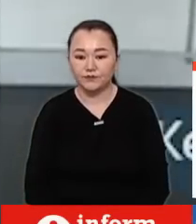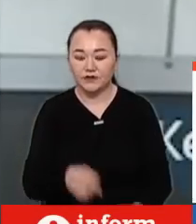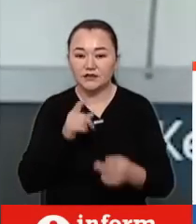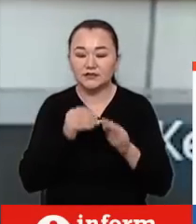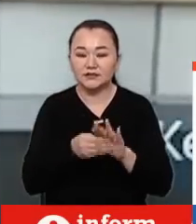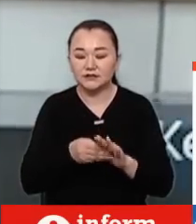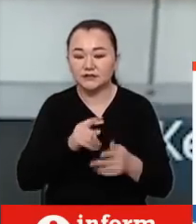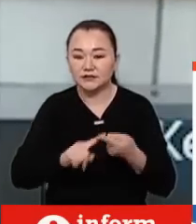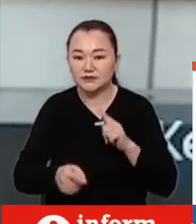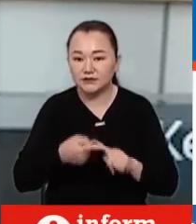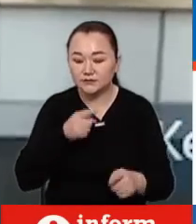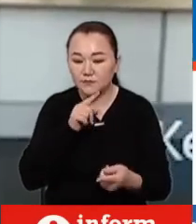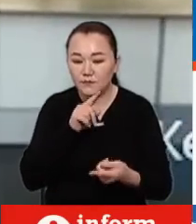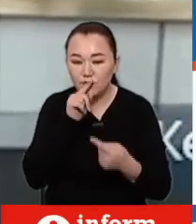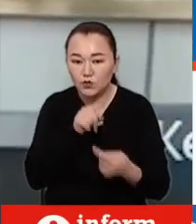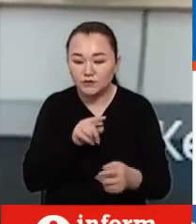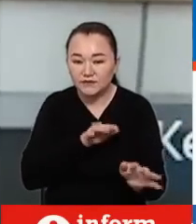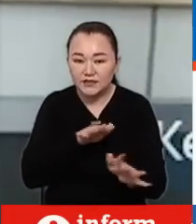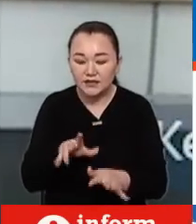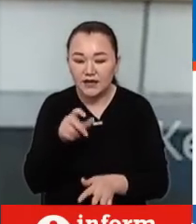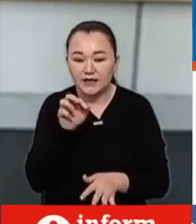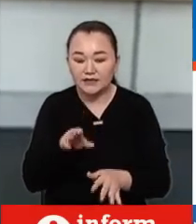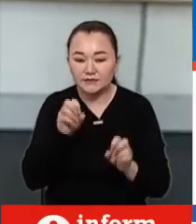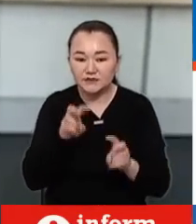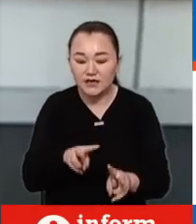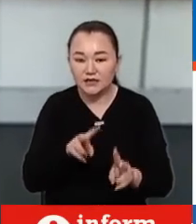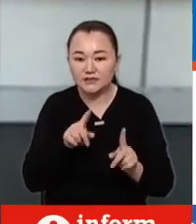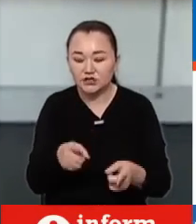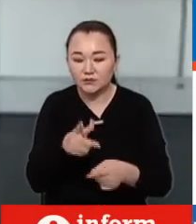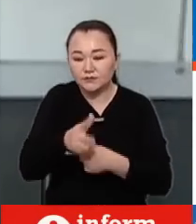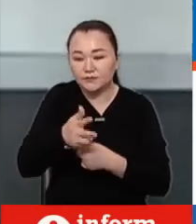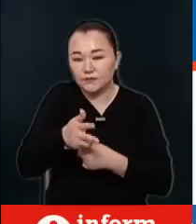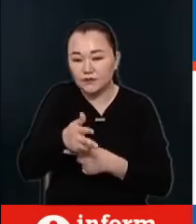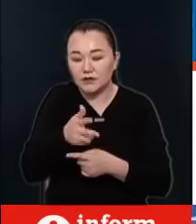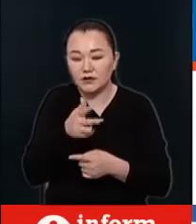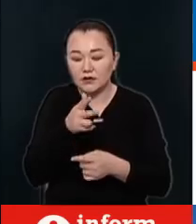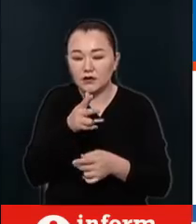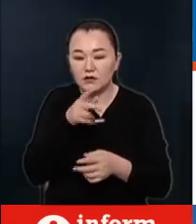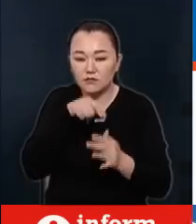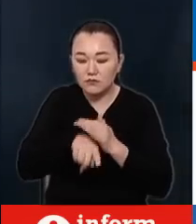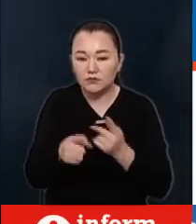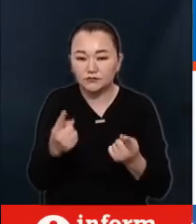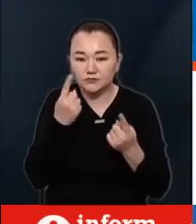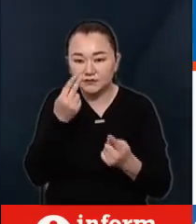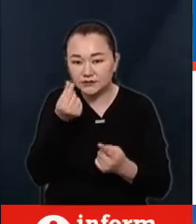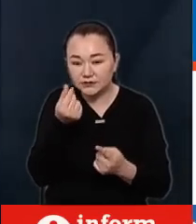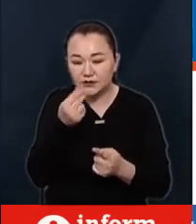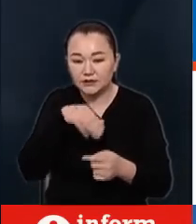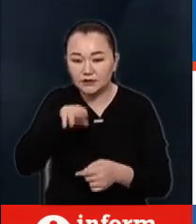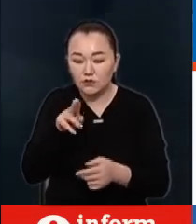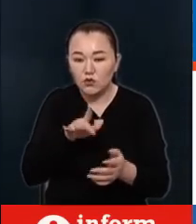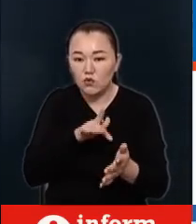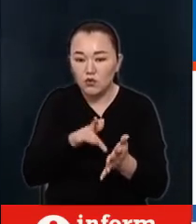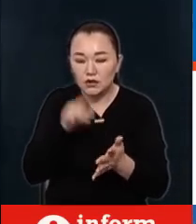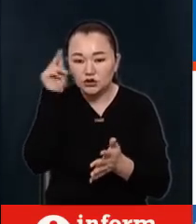Сыбайлас жемқорлыққа қарсы іс-қимыл агенттігінің арнайы ұстау операциясынан түсірілген бейне кадрларда қомақты қаржының Талдықорғанның